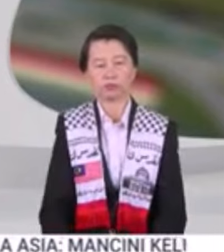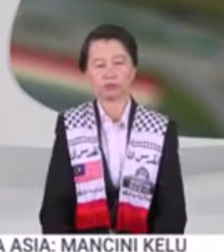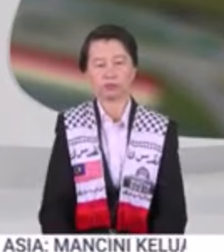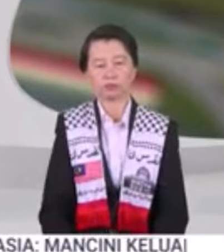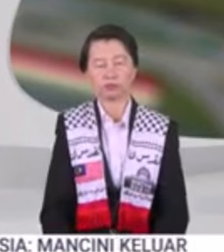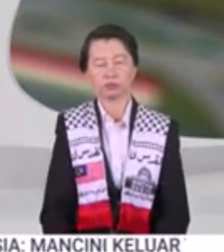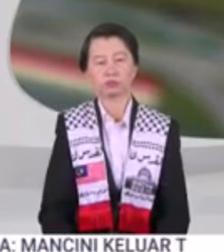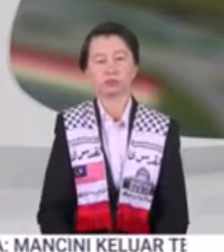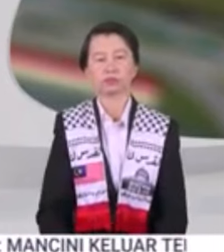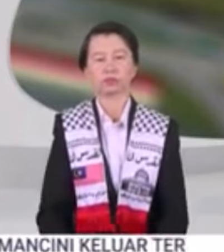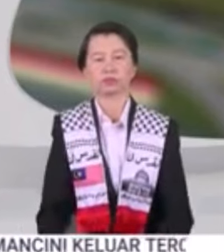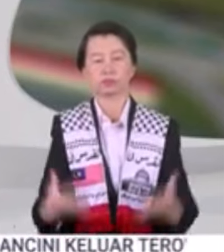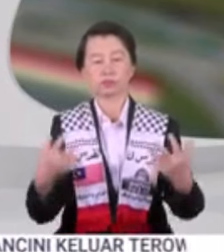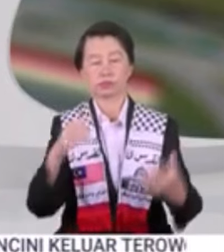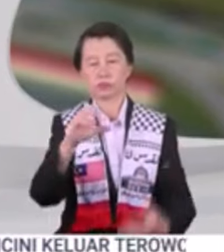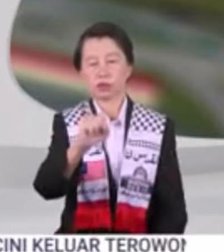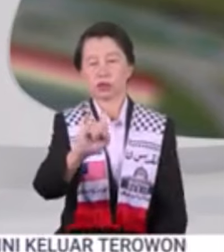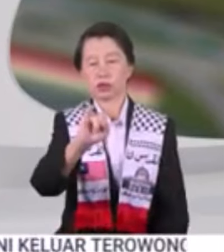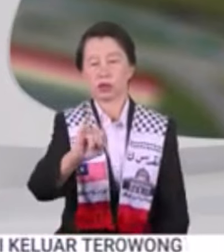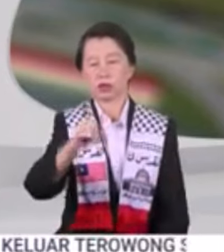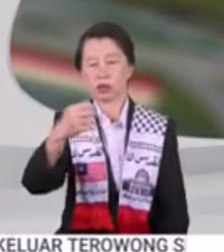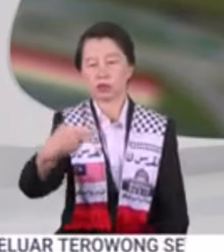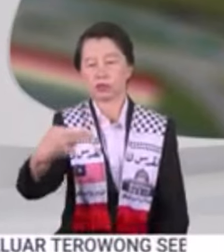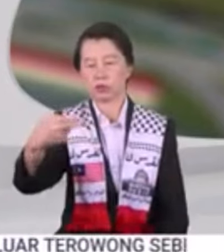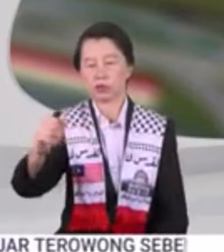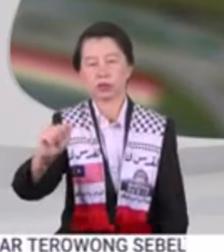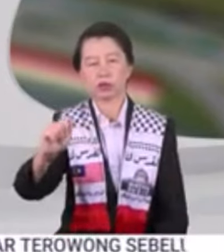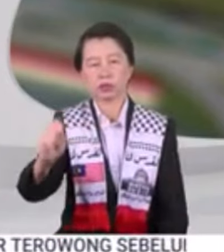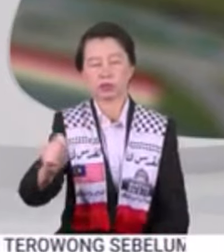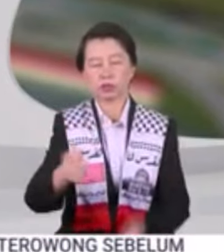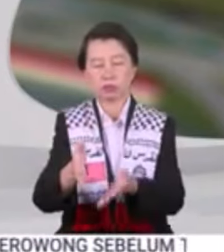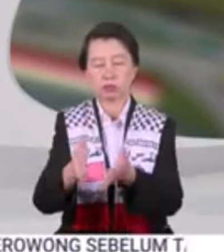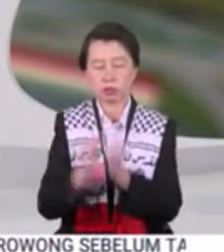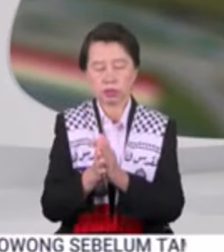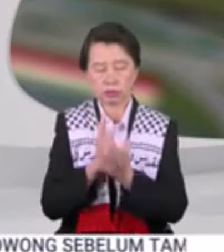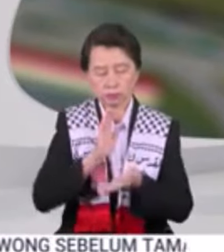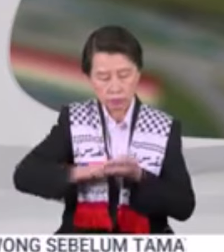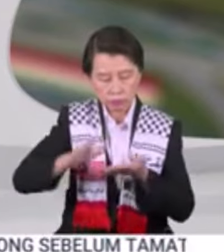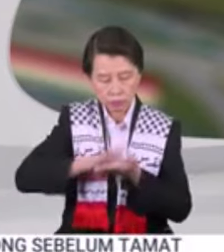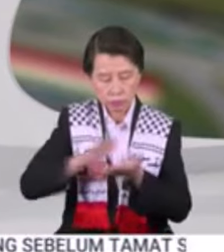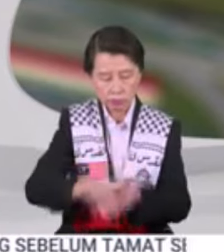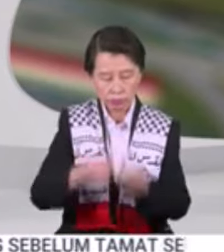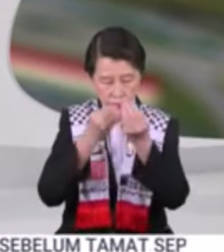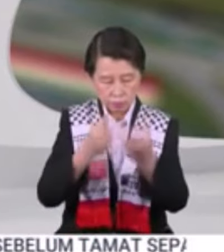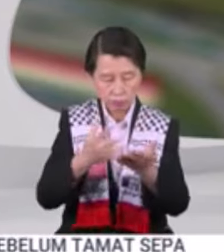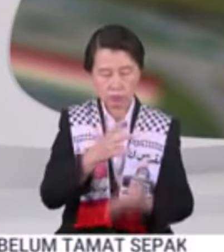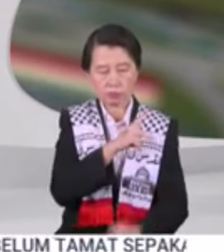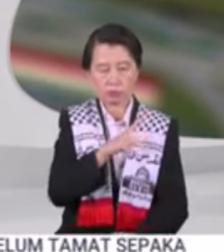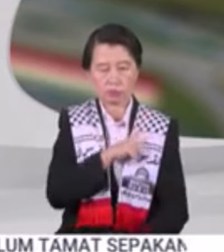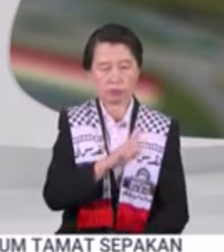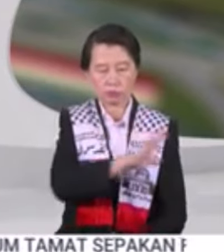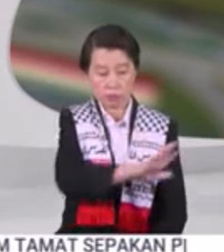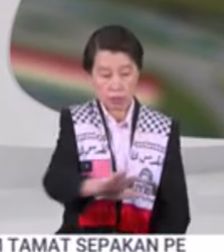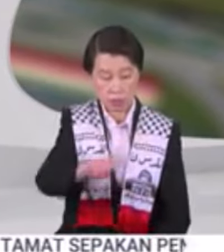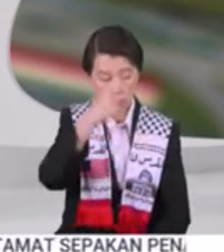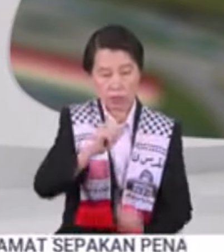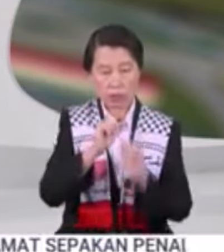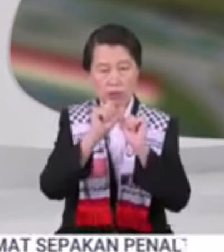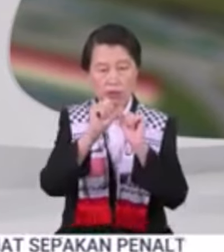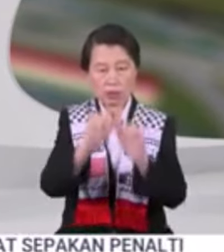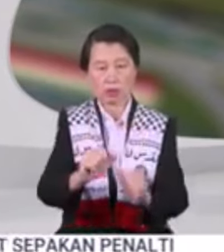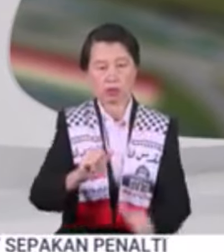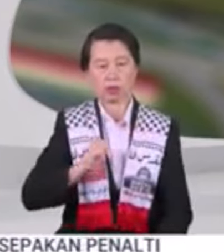Penerima Iktizam Selangor Sehat ISS diminta segera mengemaskini maklumat peribadi mereka untuk